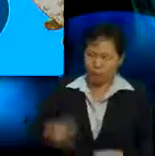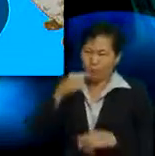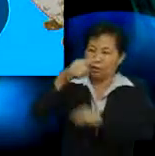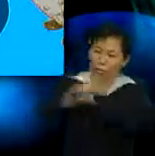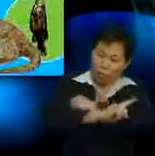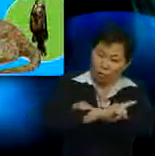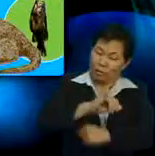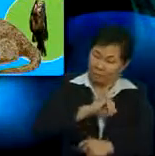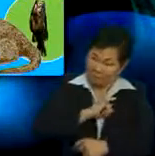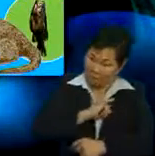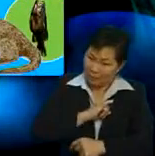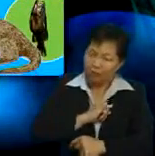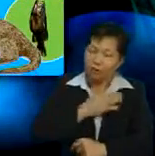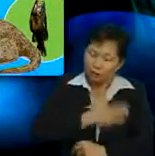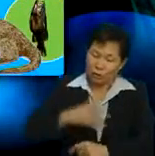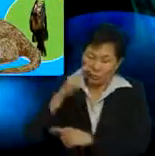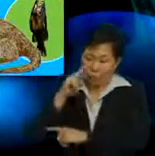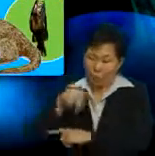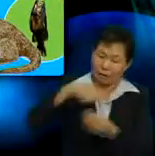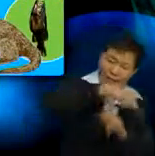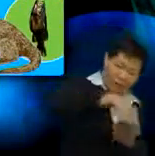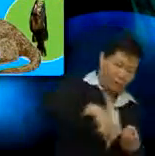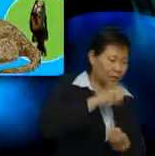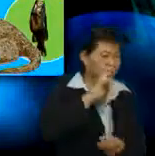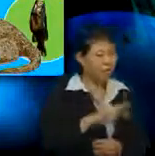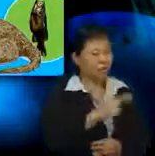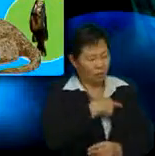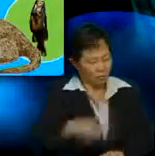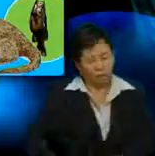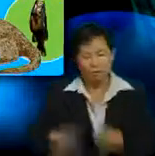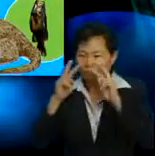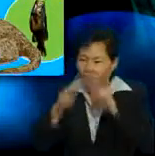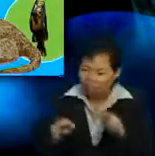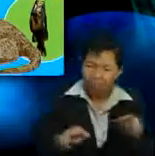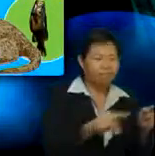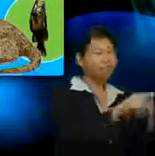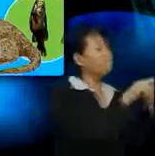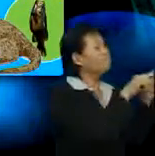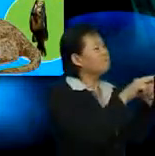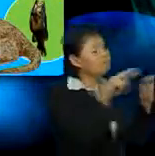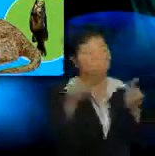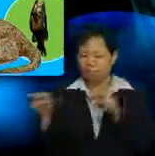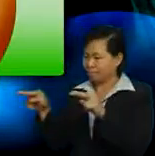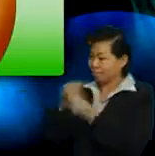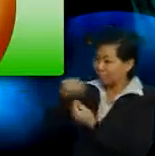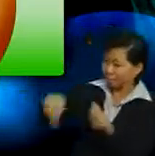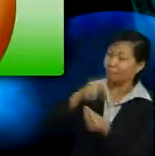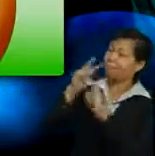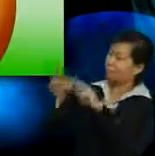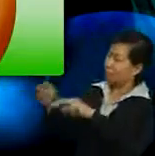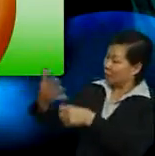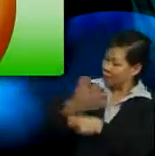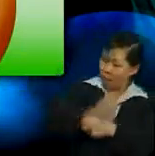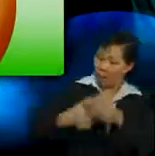ke atas saya, silalah pandang sekeliling. Raja Memerang pun pandang sekeliling. Dan ia mendapati seekor